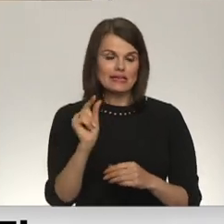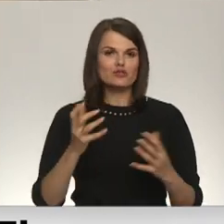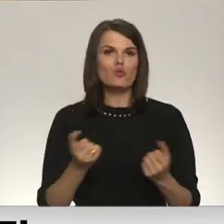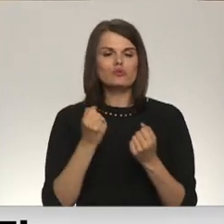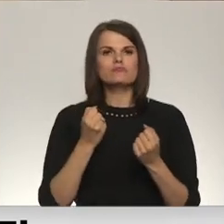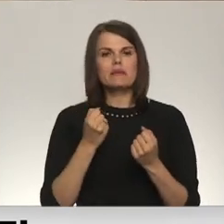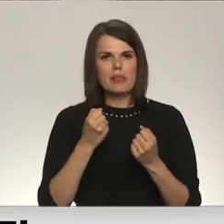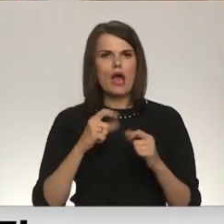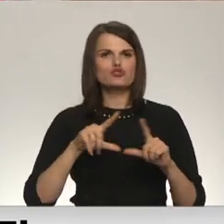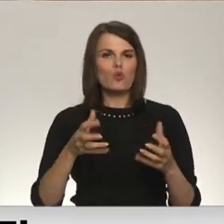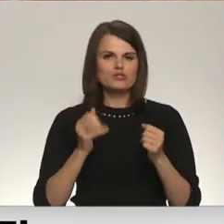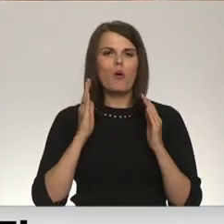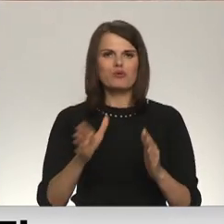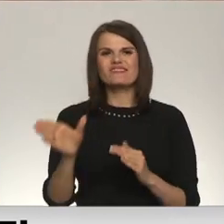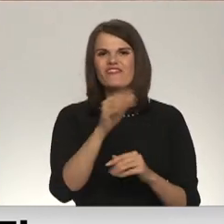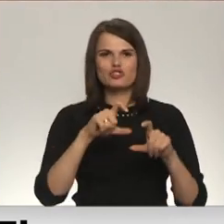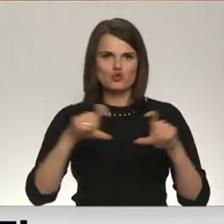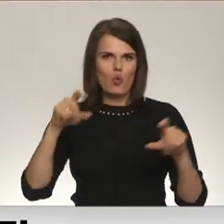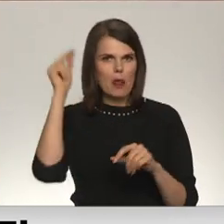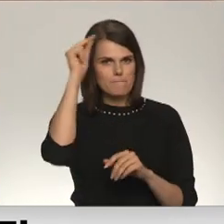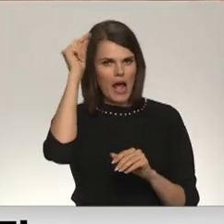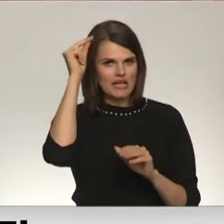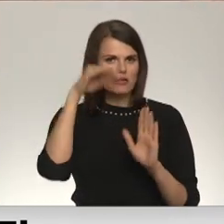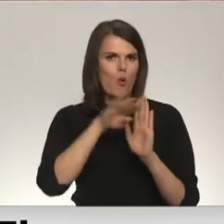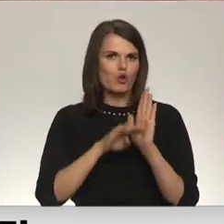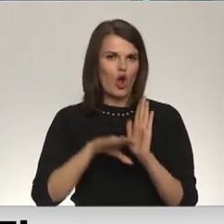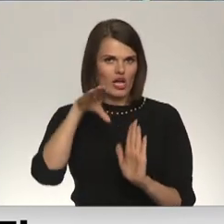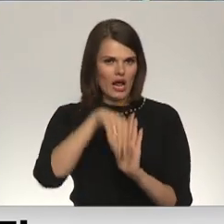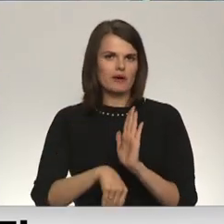tiks iekļauta visu skolu mācību programmās. Dāvids Frenenfelds, Ivans Milovs, Latvijas televīzija.